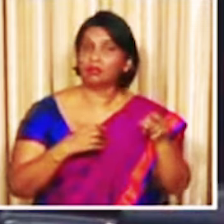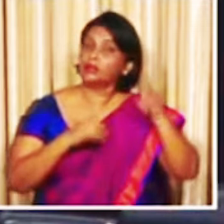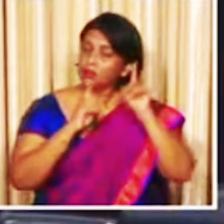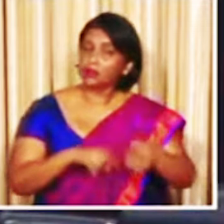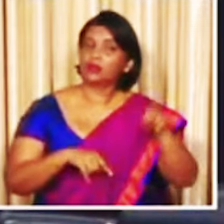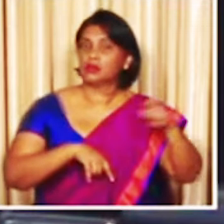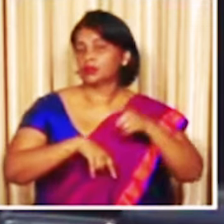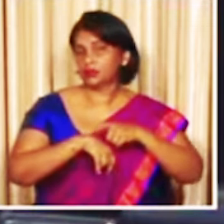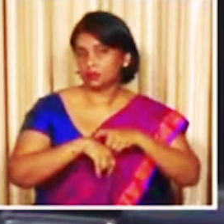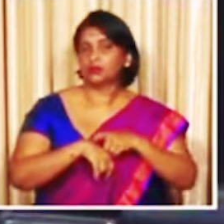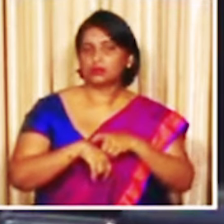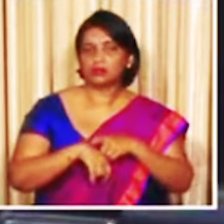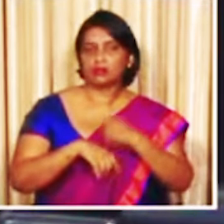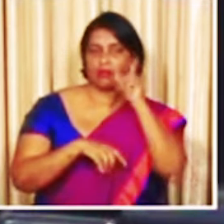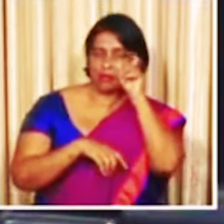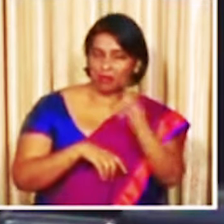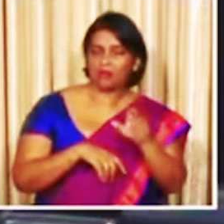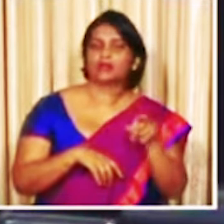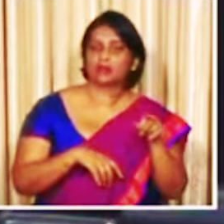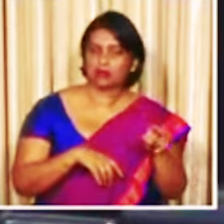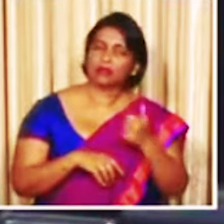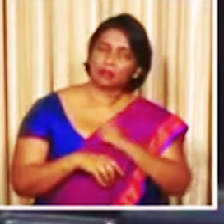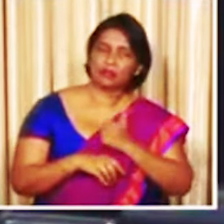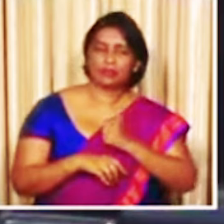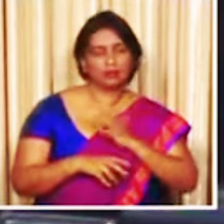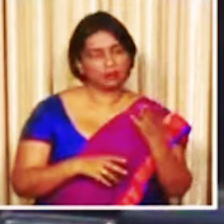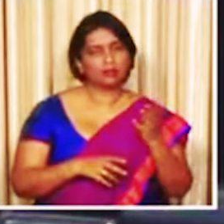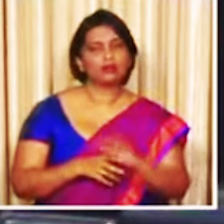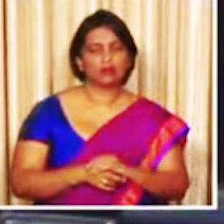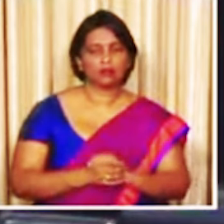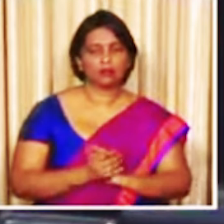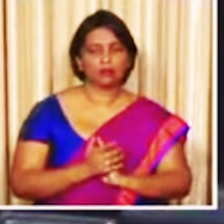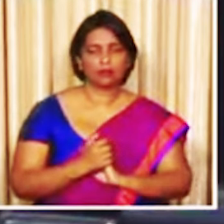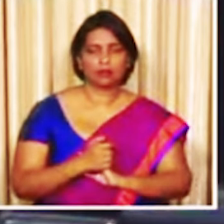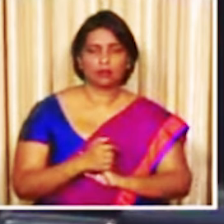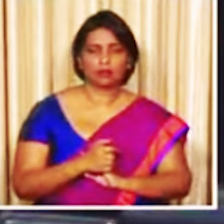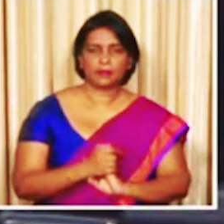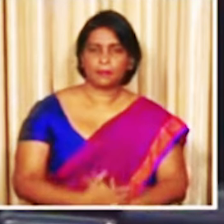වගේ අවස්ථාවක ඒගොල්ලන්ට චෙක් කරන්න සිද්ධ වෙනවා, කැමැත්තෙන් හෝ අකමැත්තෙන්.